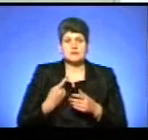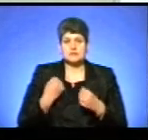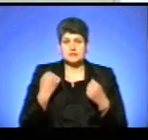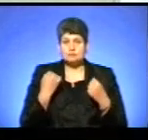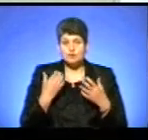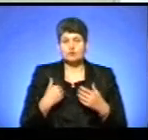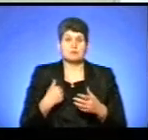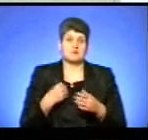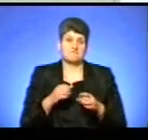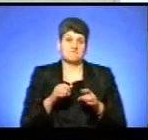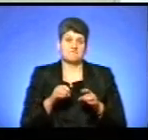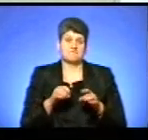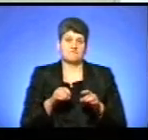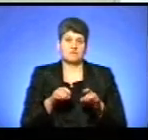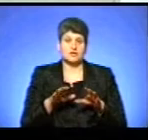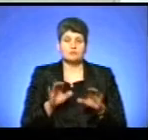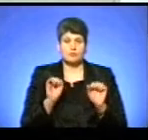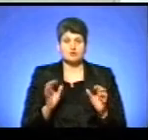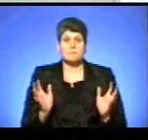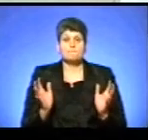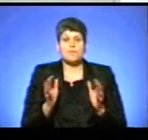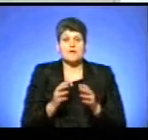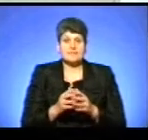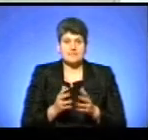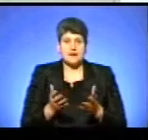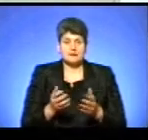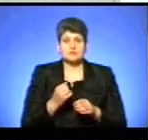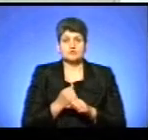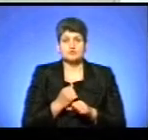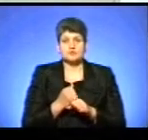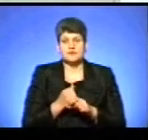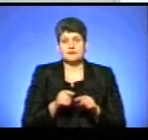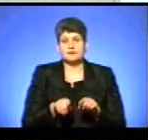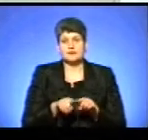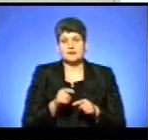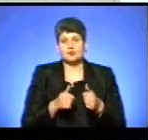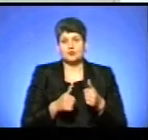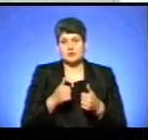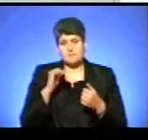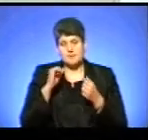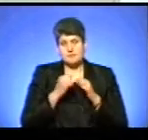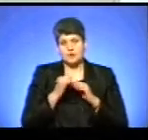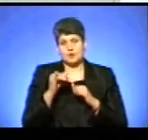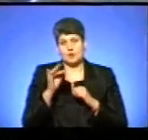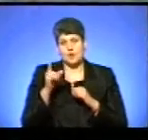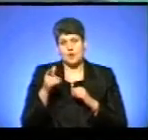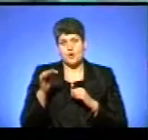ми вирішили, що ми можемо поєднати, зробити такий турнір пам'яті Юрія